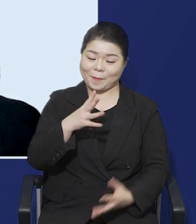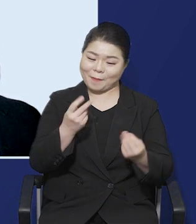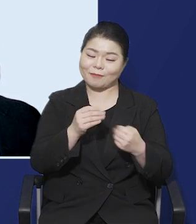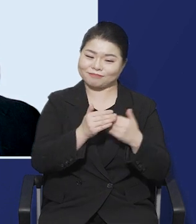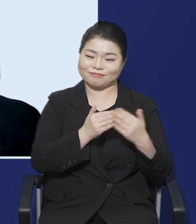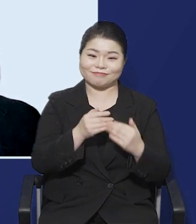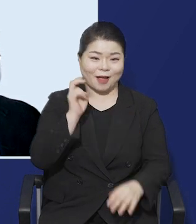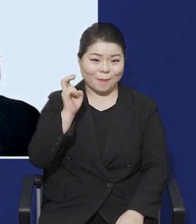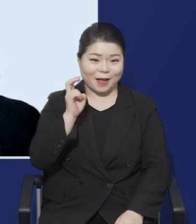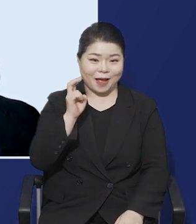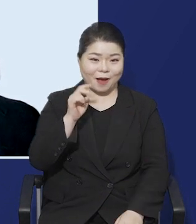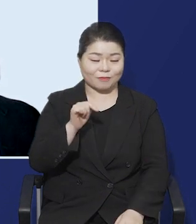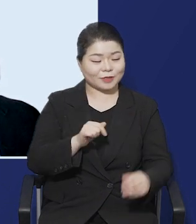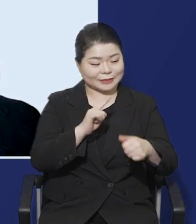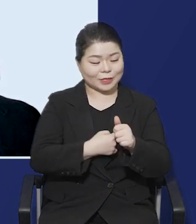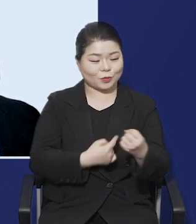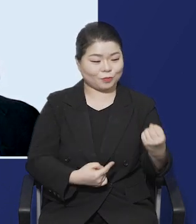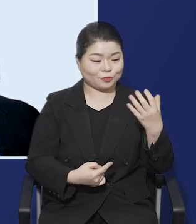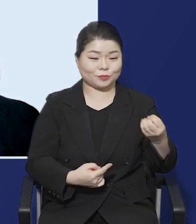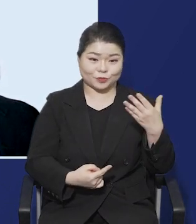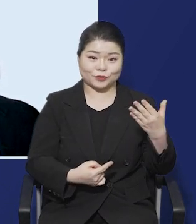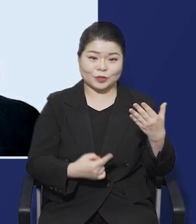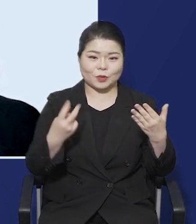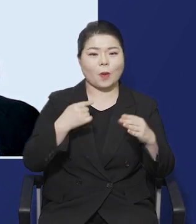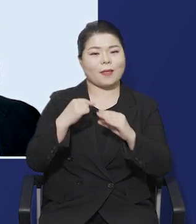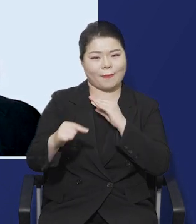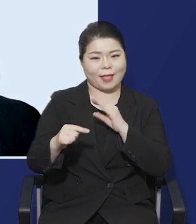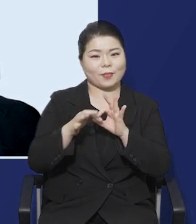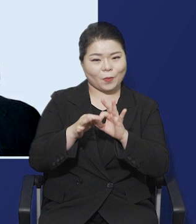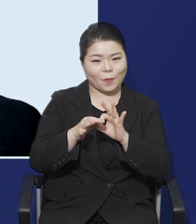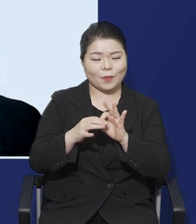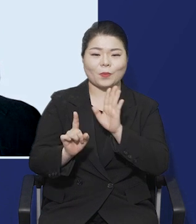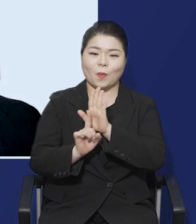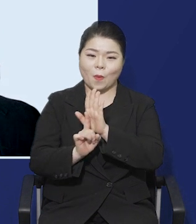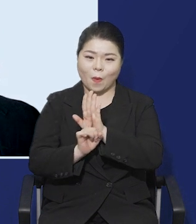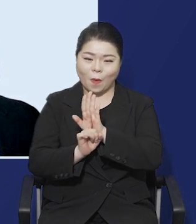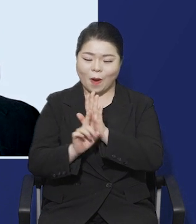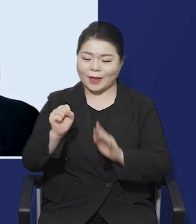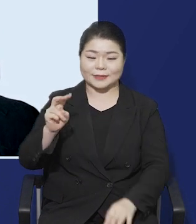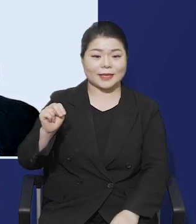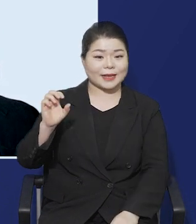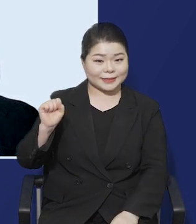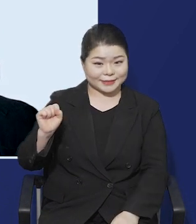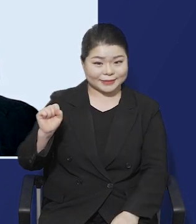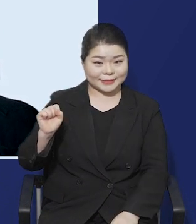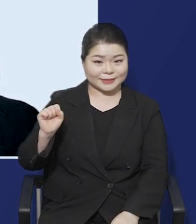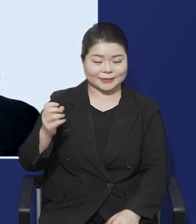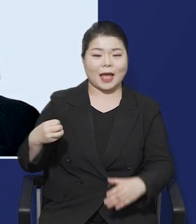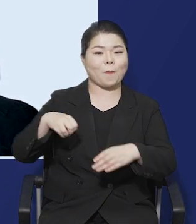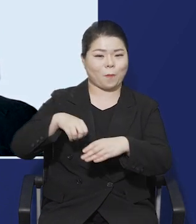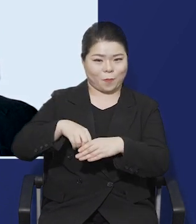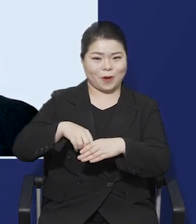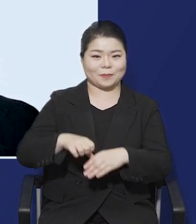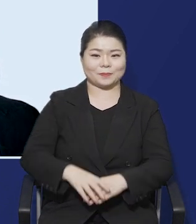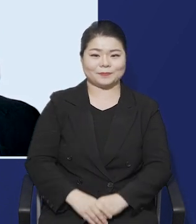경험을 해봤겠지만 푸시 알림, 또 뭐 이메일을 통한 그리고 SNS 등 뭐 이게 다 포함이 되어